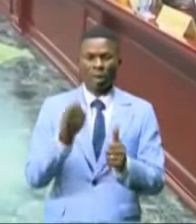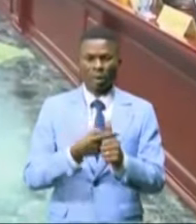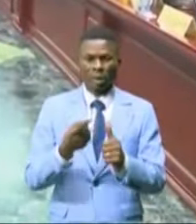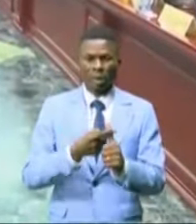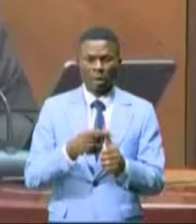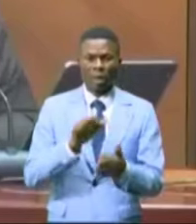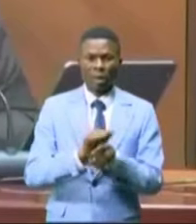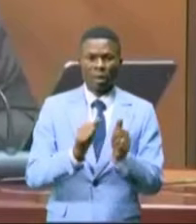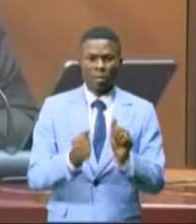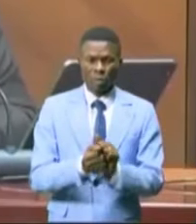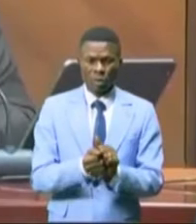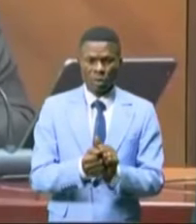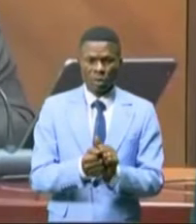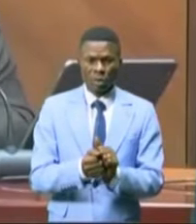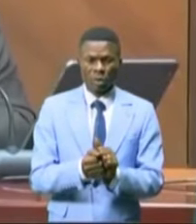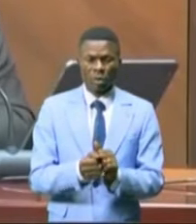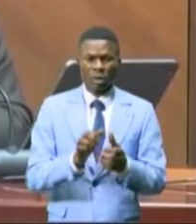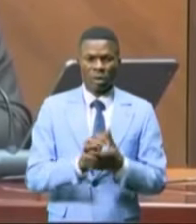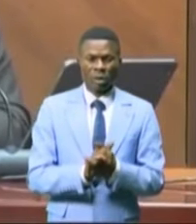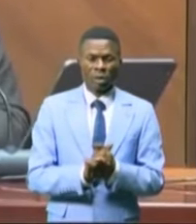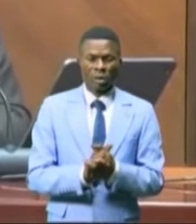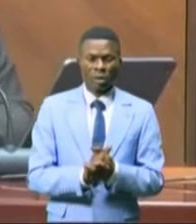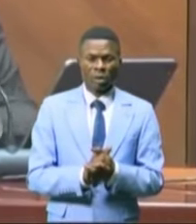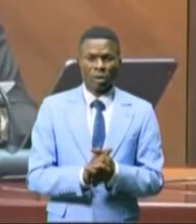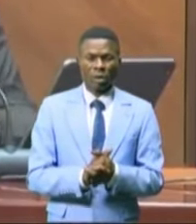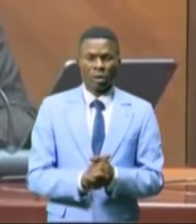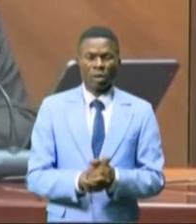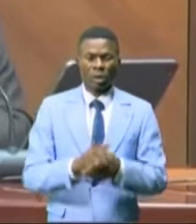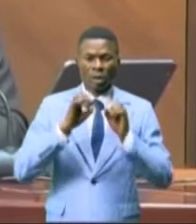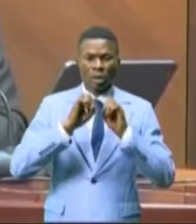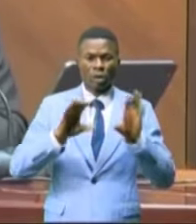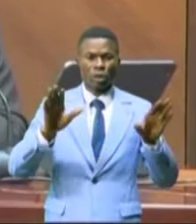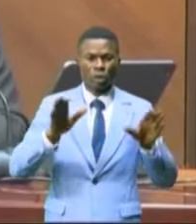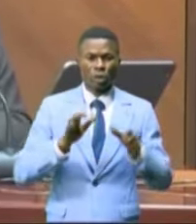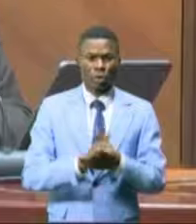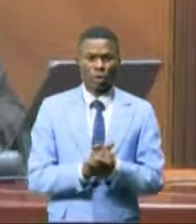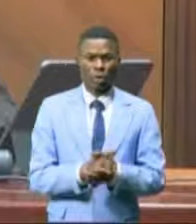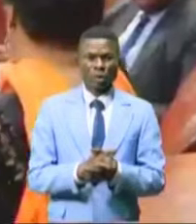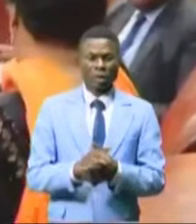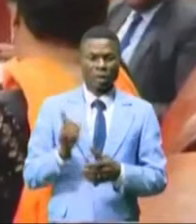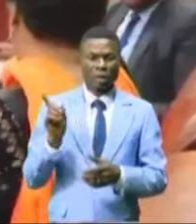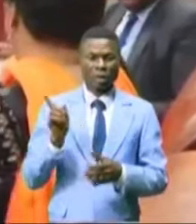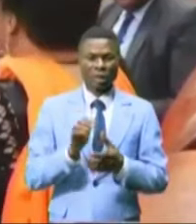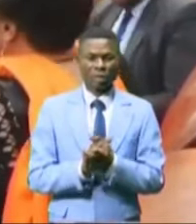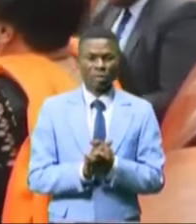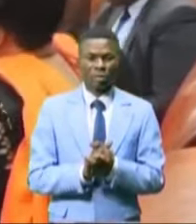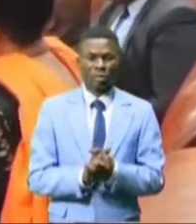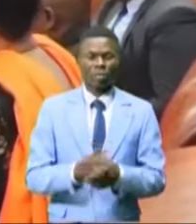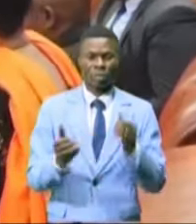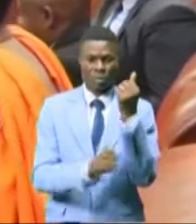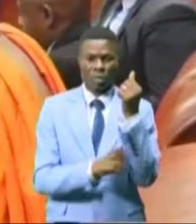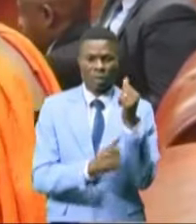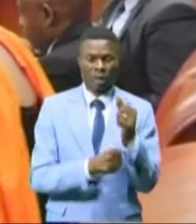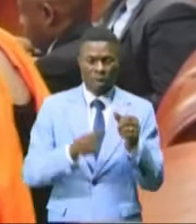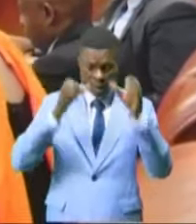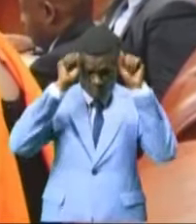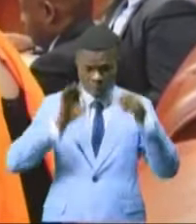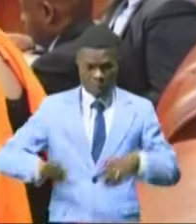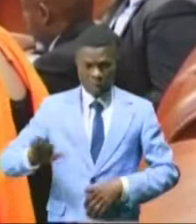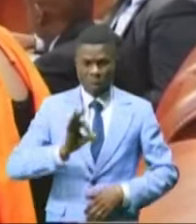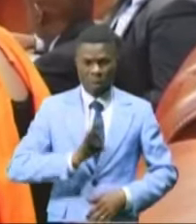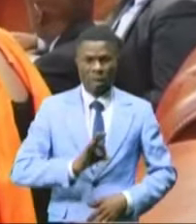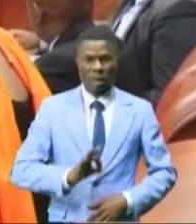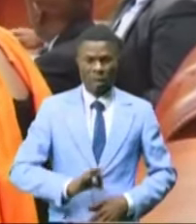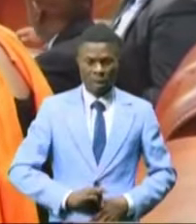trois points. Le premier, de ses missions officielles à l'étranger. Le président de la République a évoqué